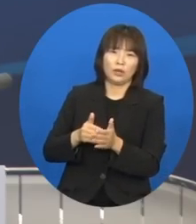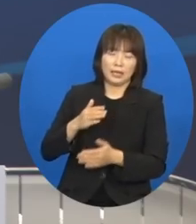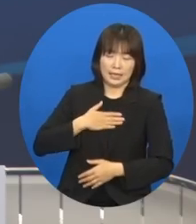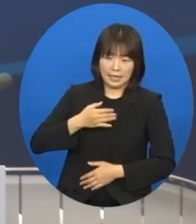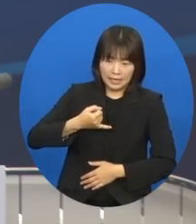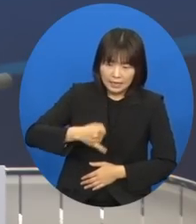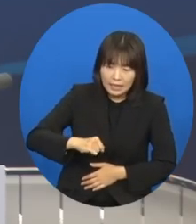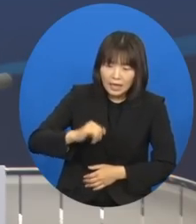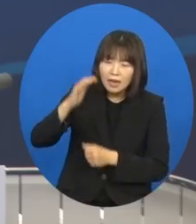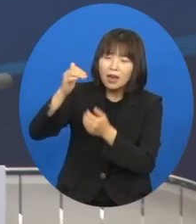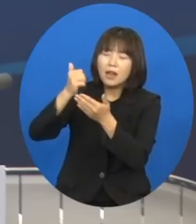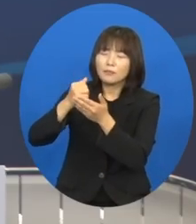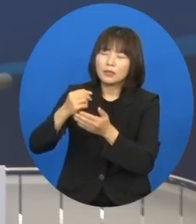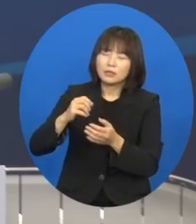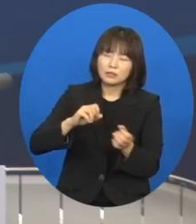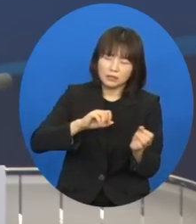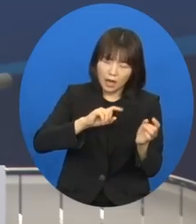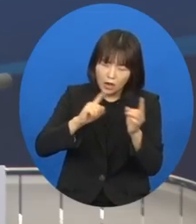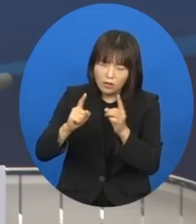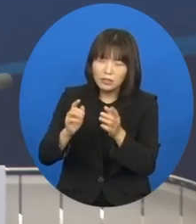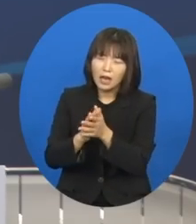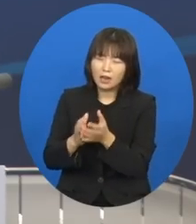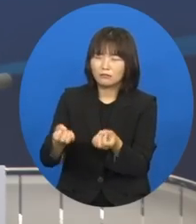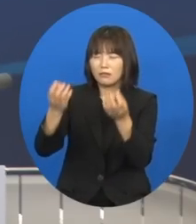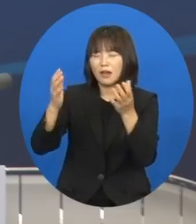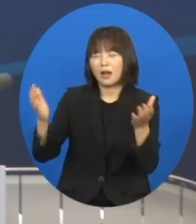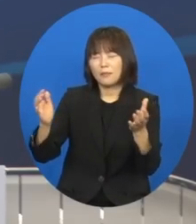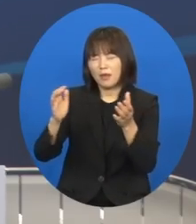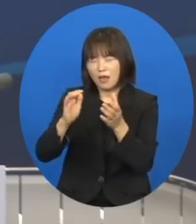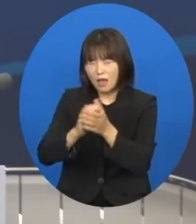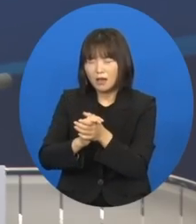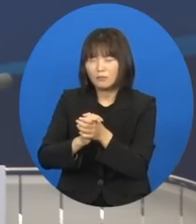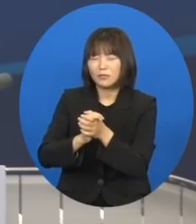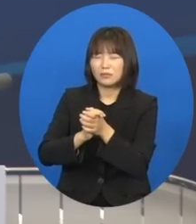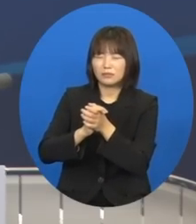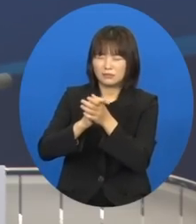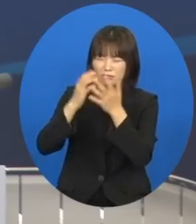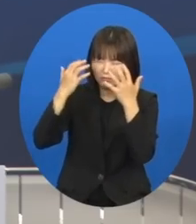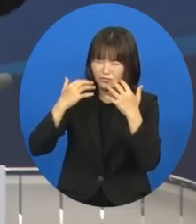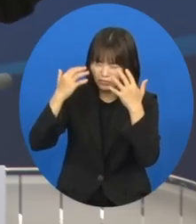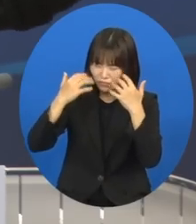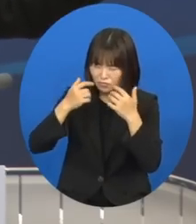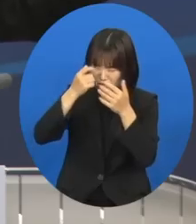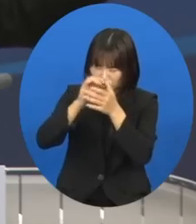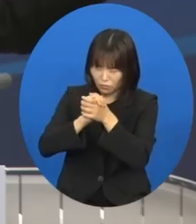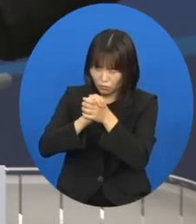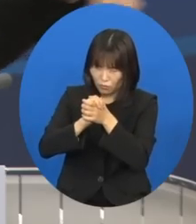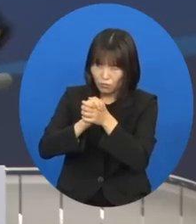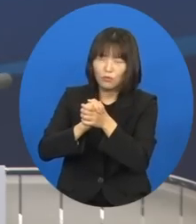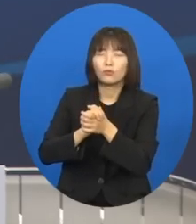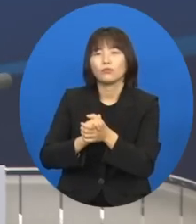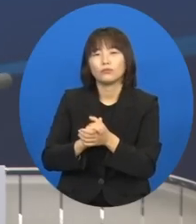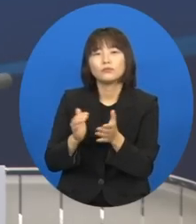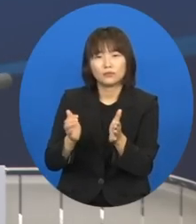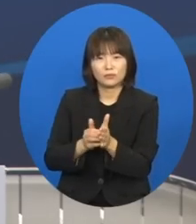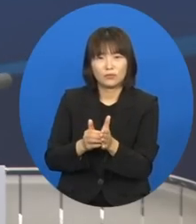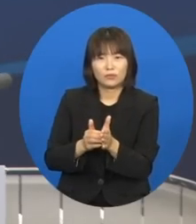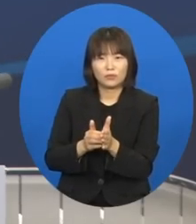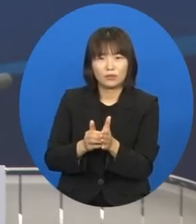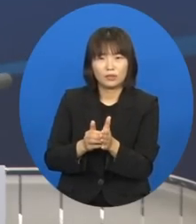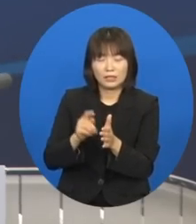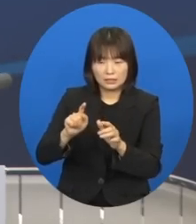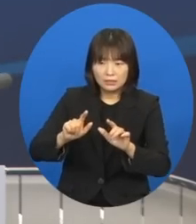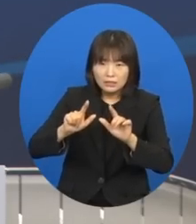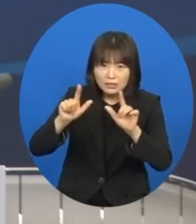하나님이 살려주신다. 할렐루야 아멘 하면서 엄마가 소리지면서 그렇게 우시는 거예요. 그리고 그날 저희 어머니는 기도 응답을